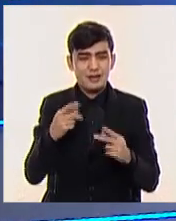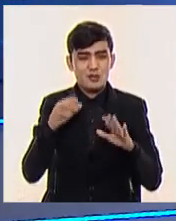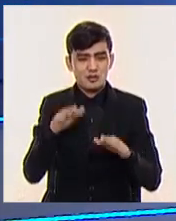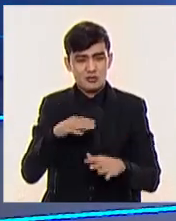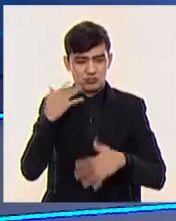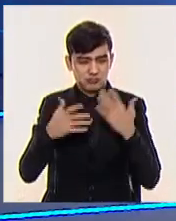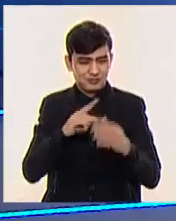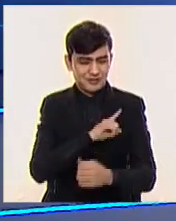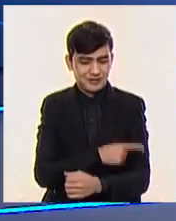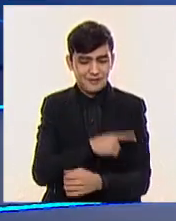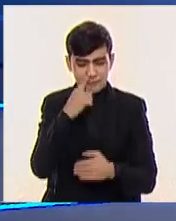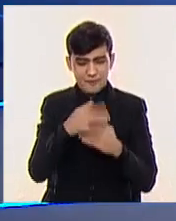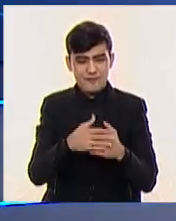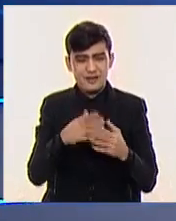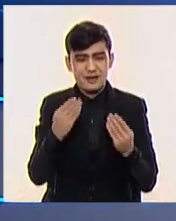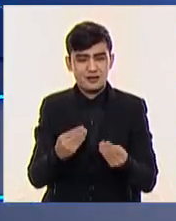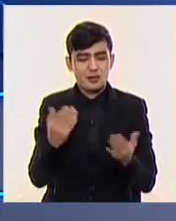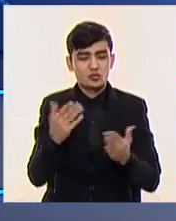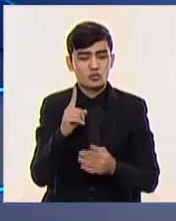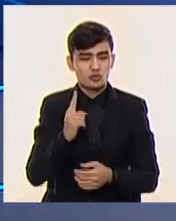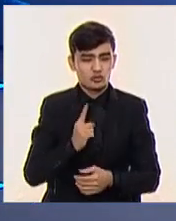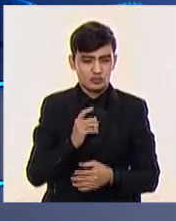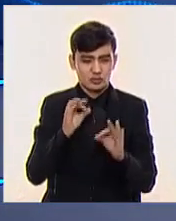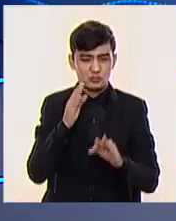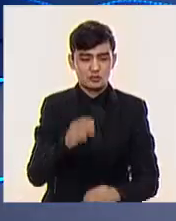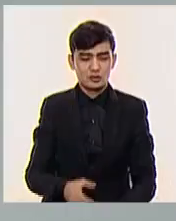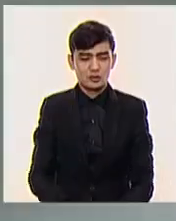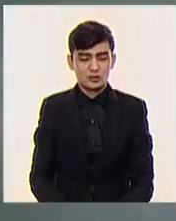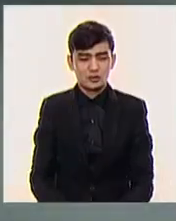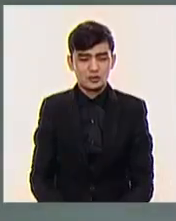и что нас ждет в ближайшие дни, расскажет Людмила Батюшкина.